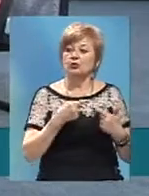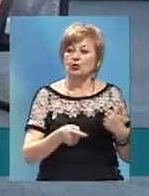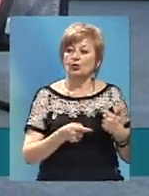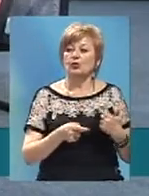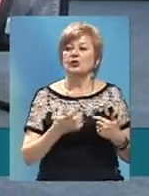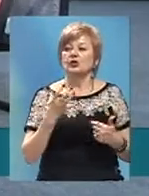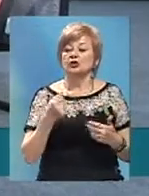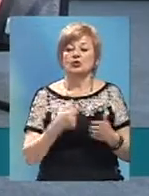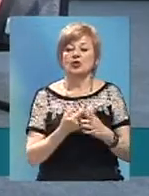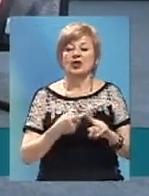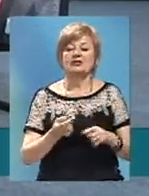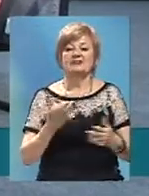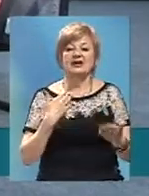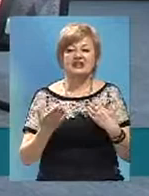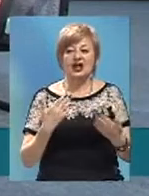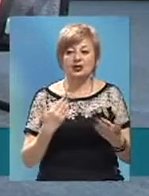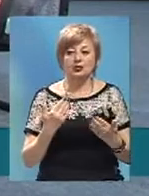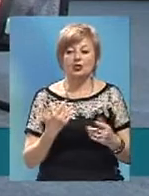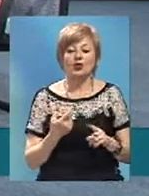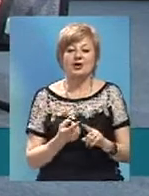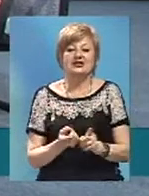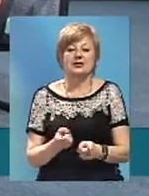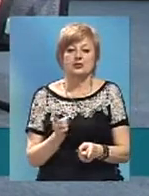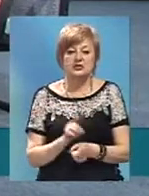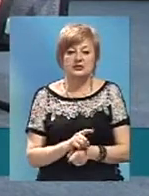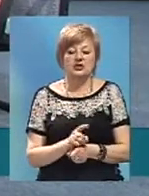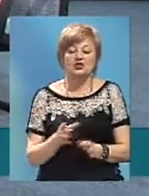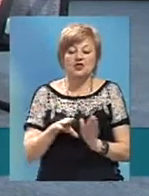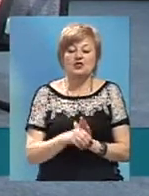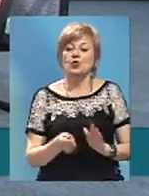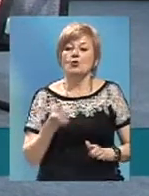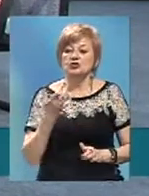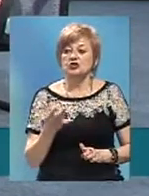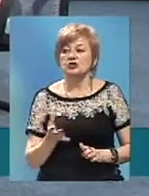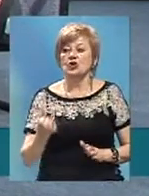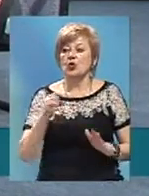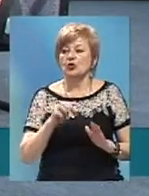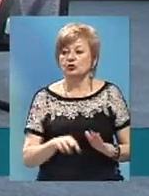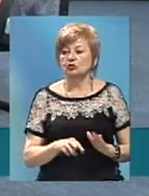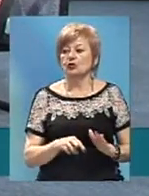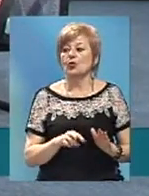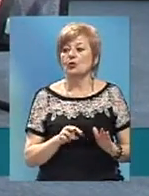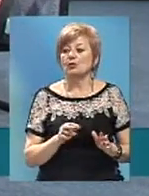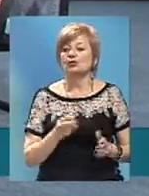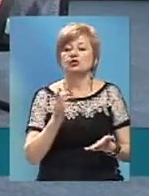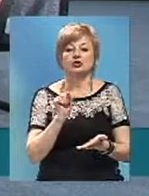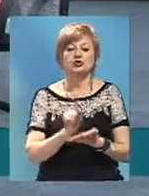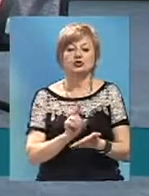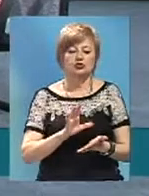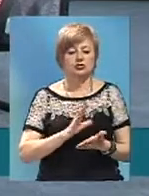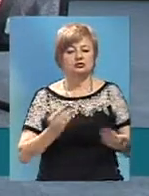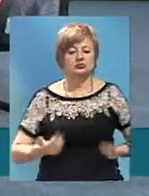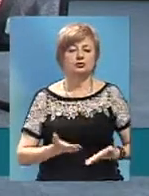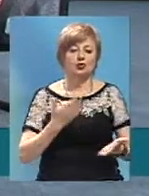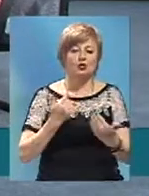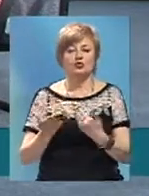повертаючись до цього діалогу і до розбудови, бо, власне, ці зміни в тому числі і про те, що тут мають бути осередки, вони мають бути живими,